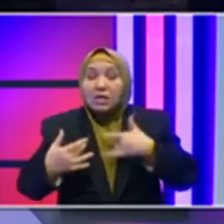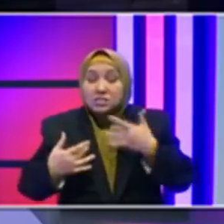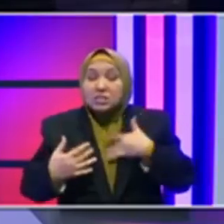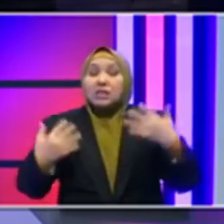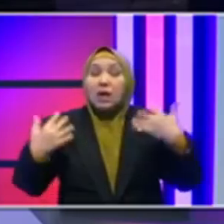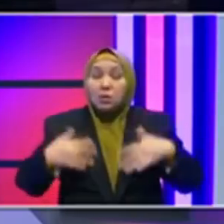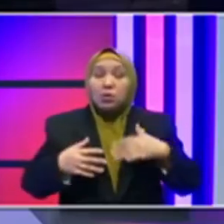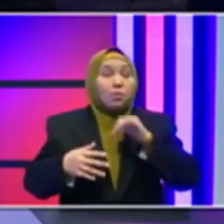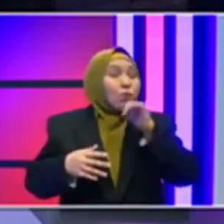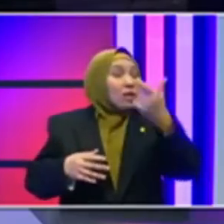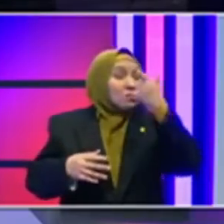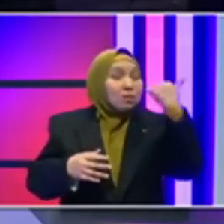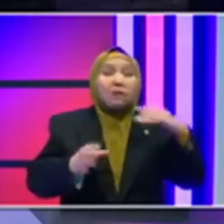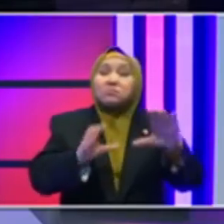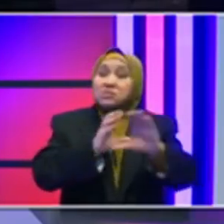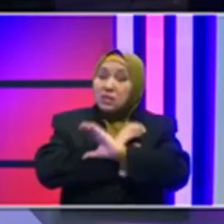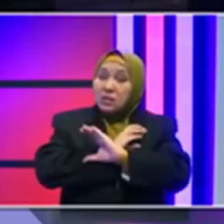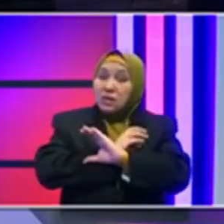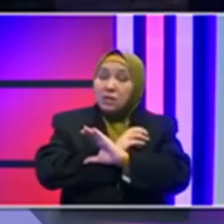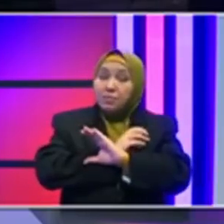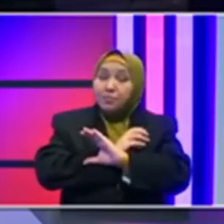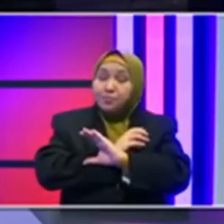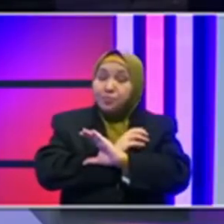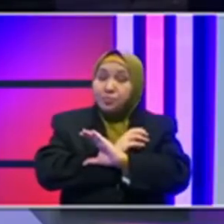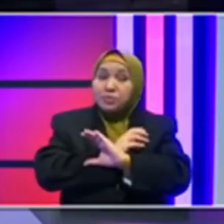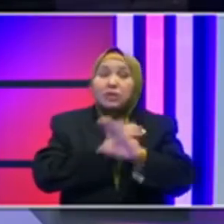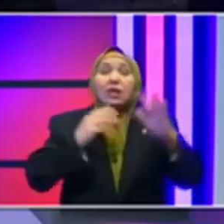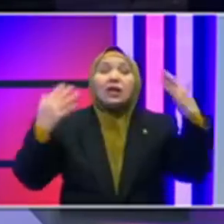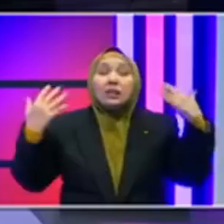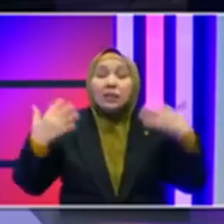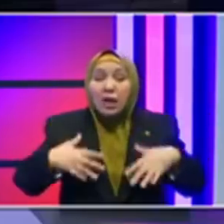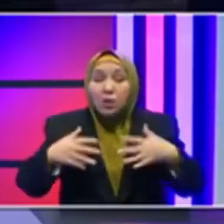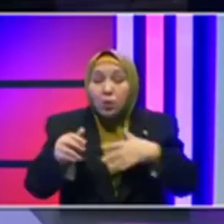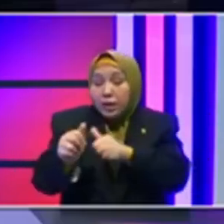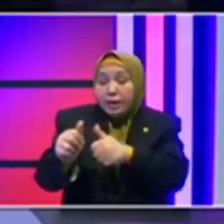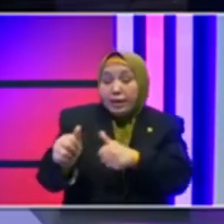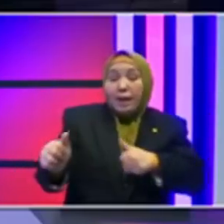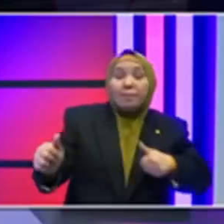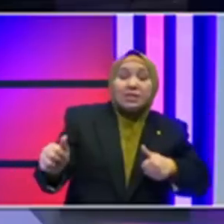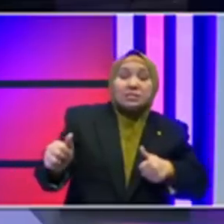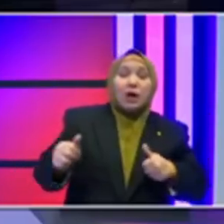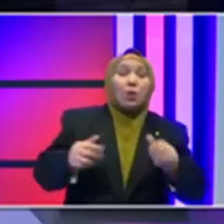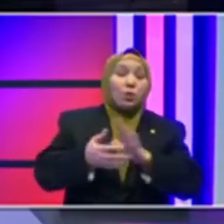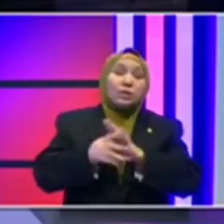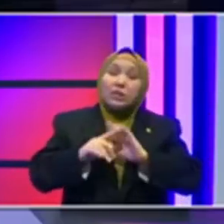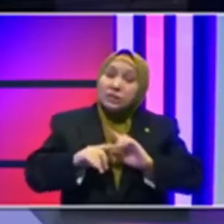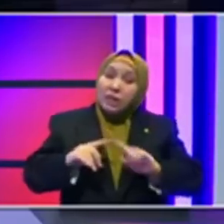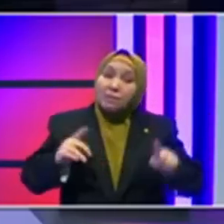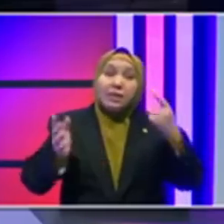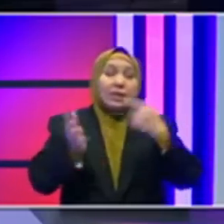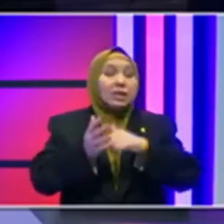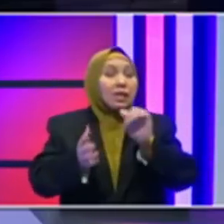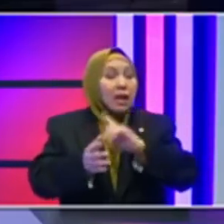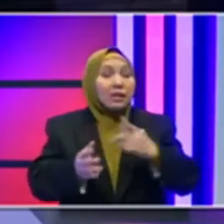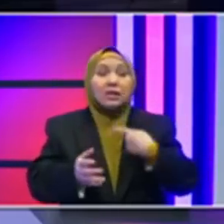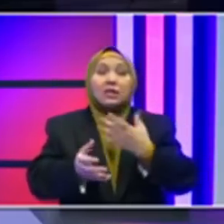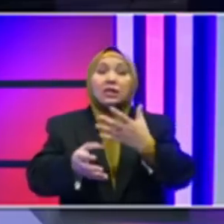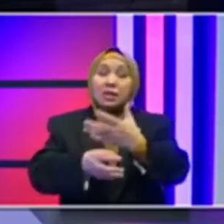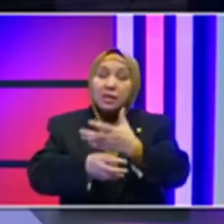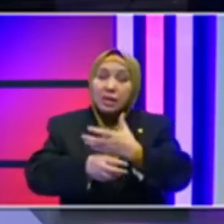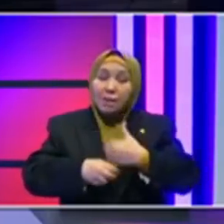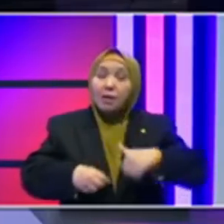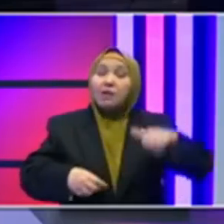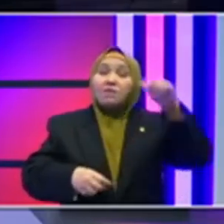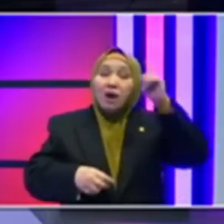Bukalah karena cinta ya Nah ini takut yang menjauh ya tetapi ee inilah yang kita dapat ee